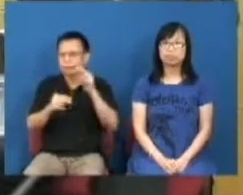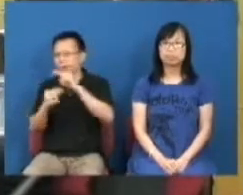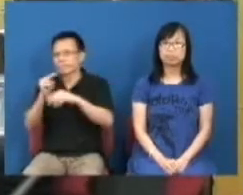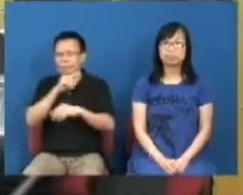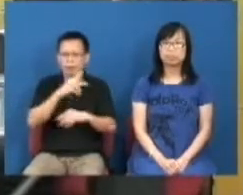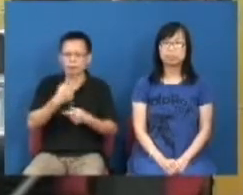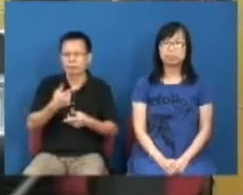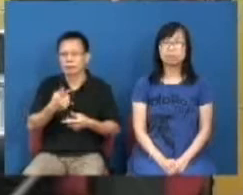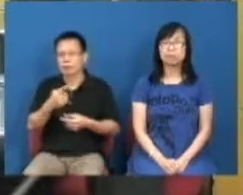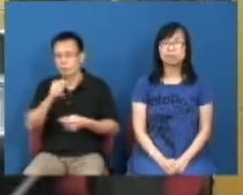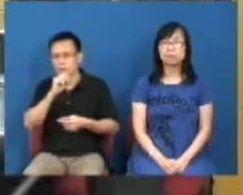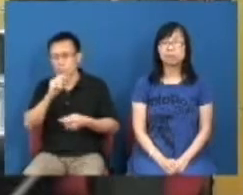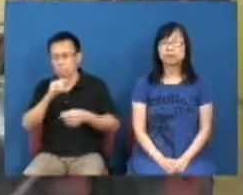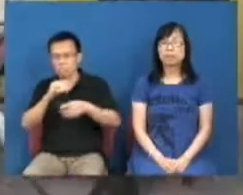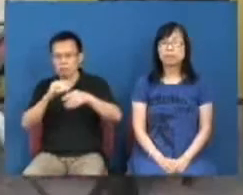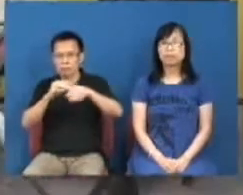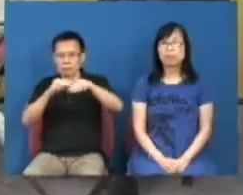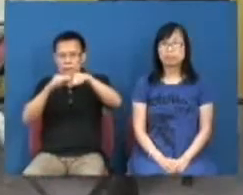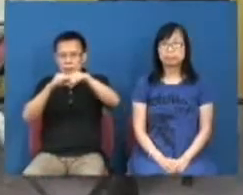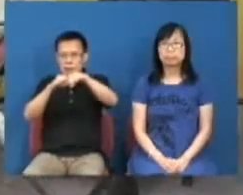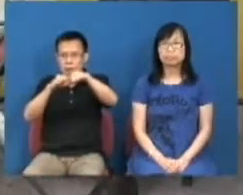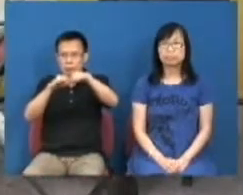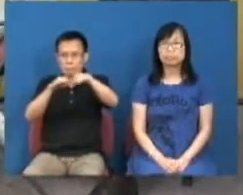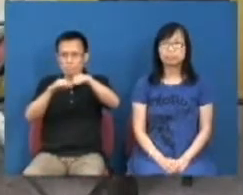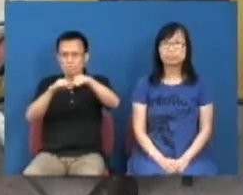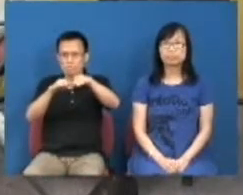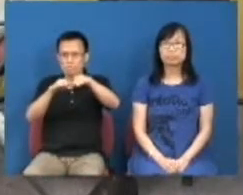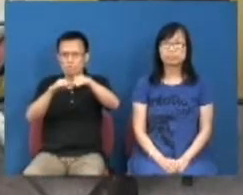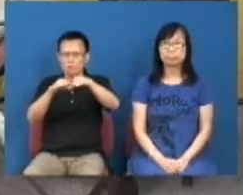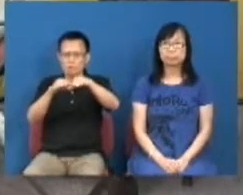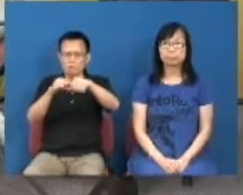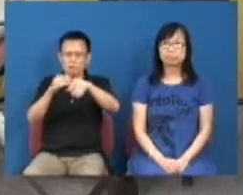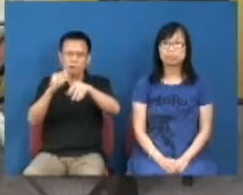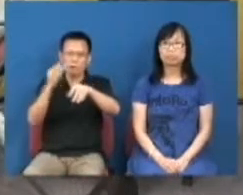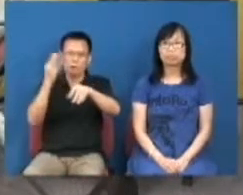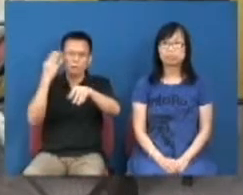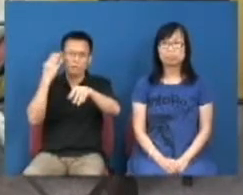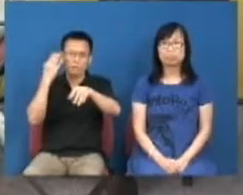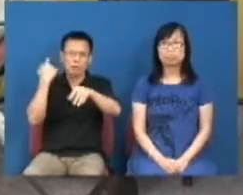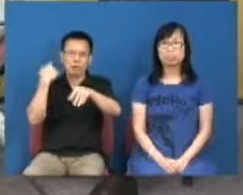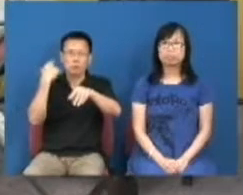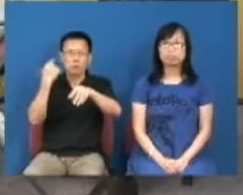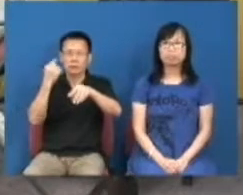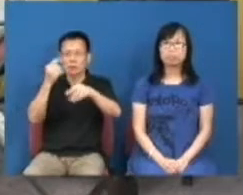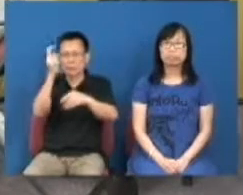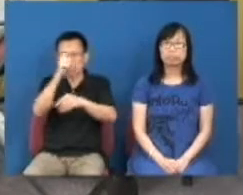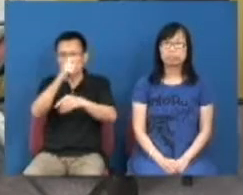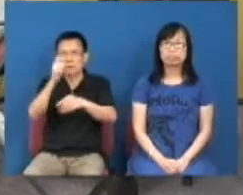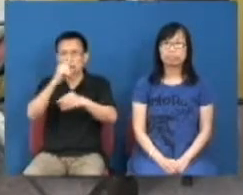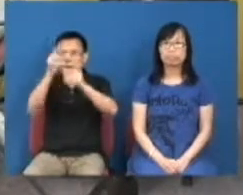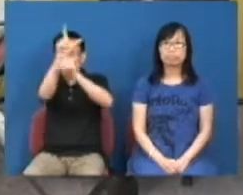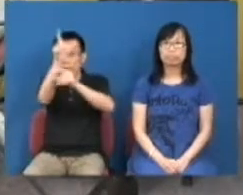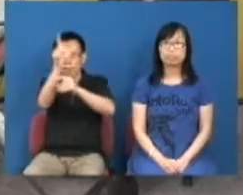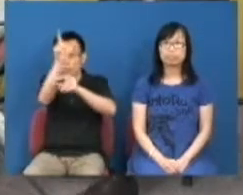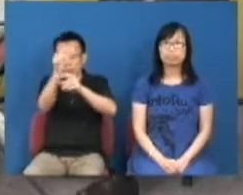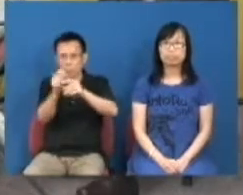面嗰個車。是的士嚟嘅，咁啊後邊咧有個牌，有個招紙貼咗喺度。佢話